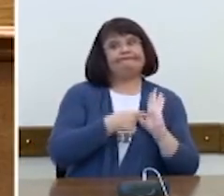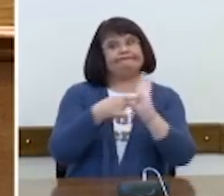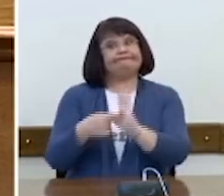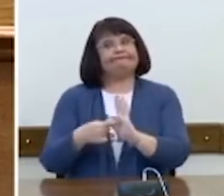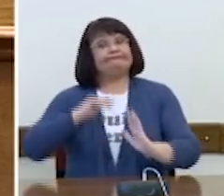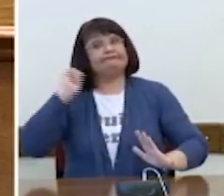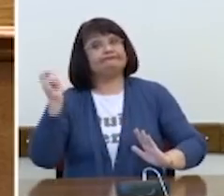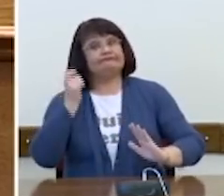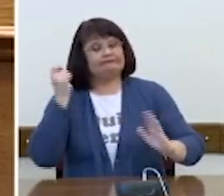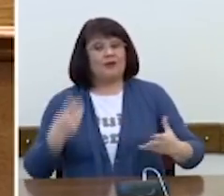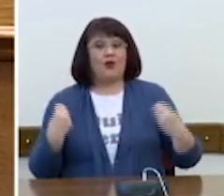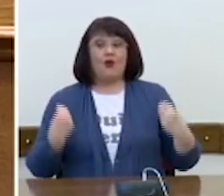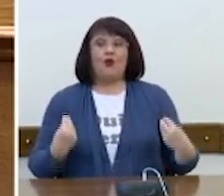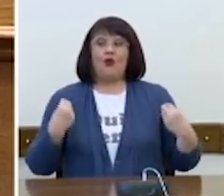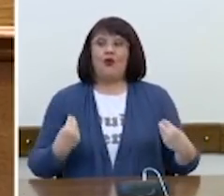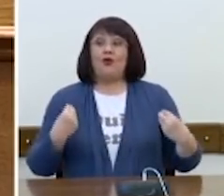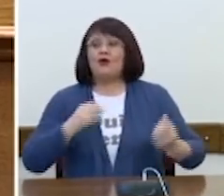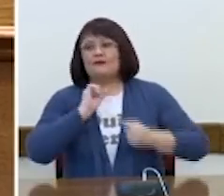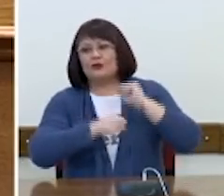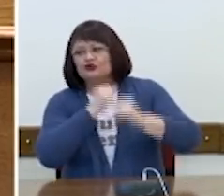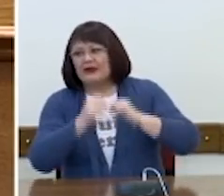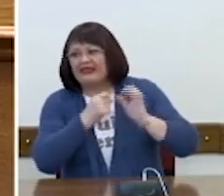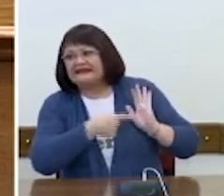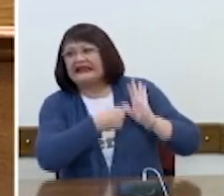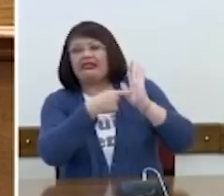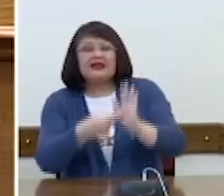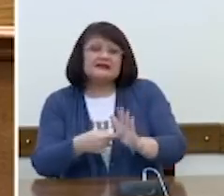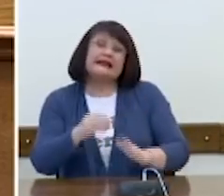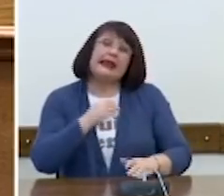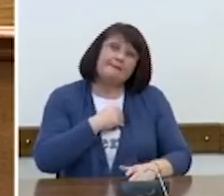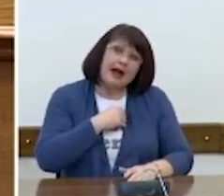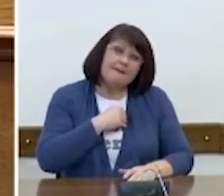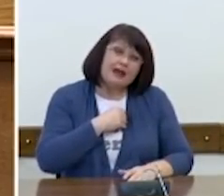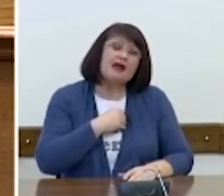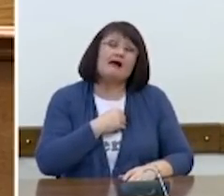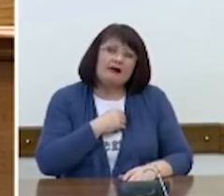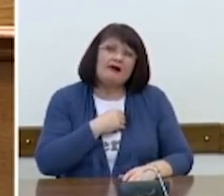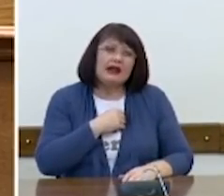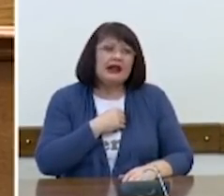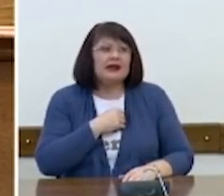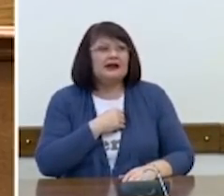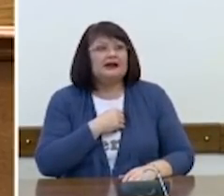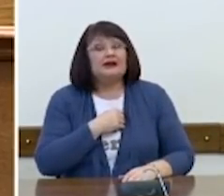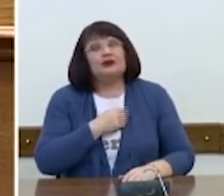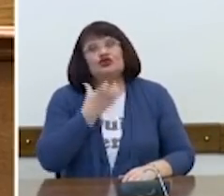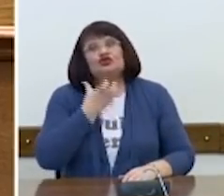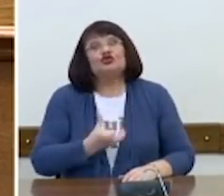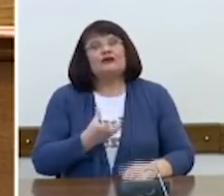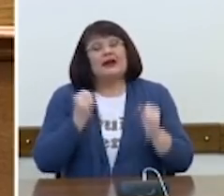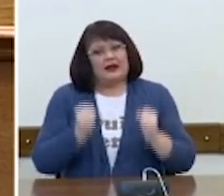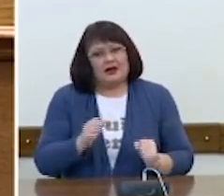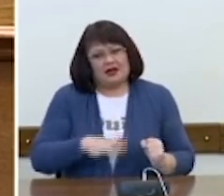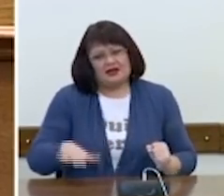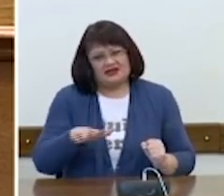εθνικών πανηγυρισμών που προσπαθείτε να στήσετε σήμερα. Αλλά τα πράγματα είναι πολύ σοβαρά και ο ελληνικός